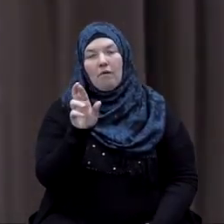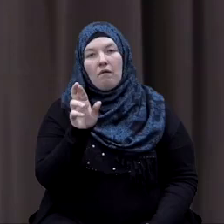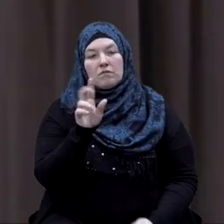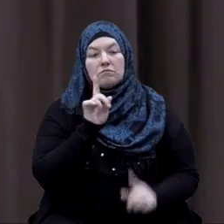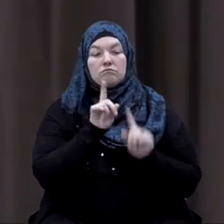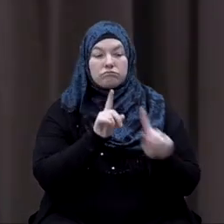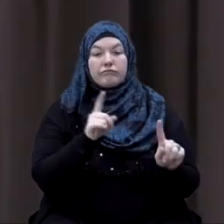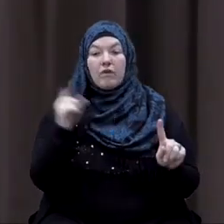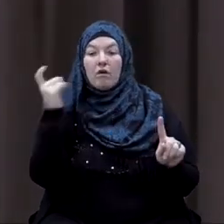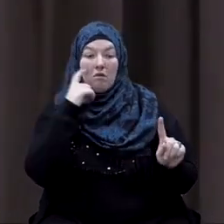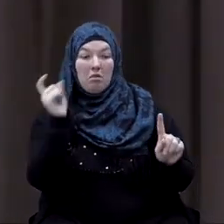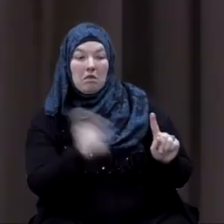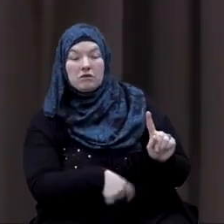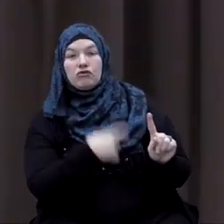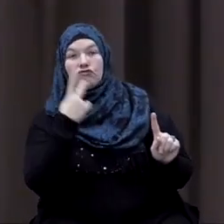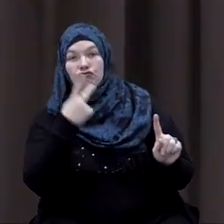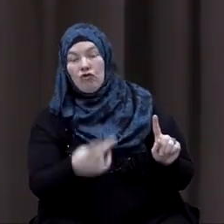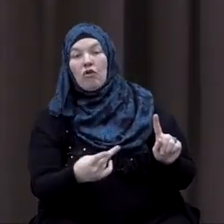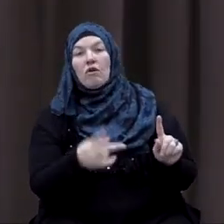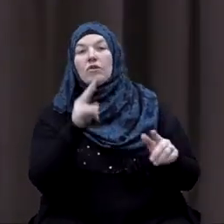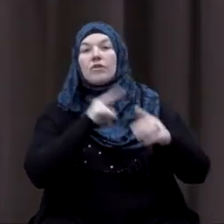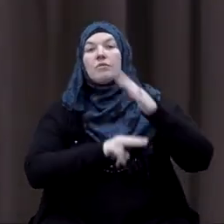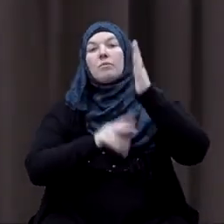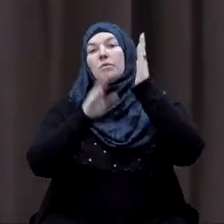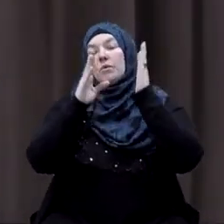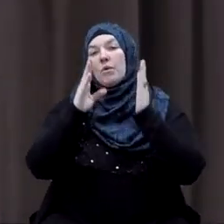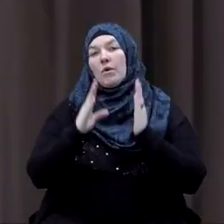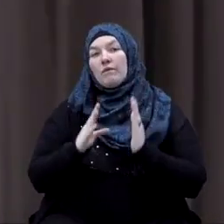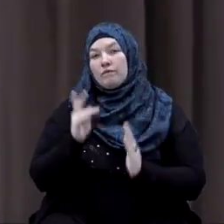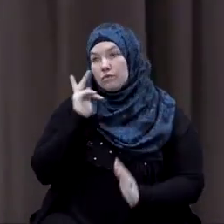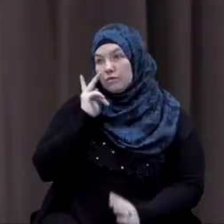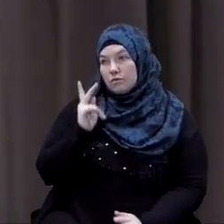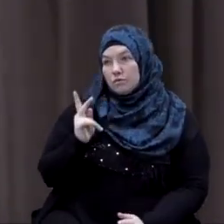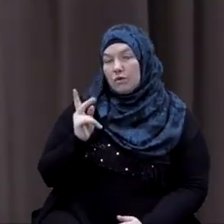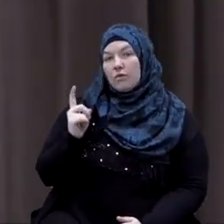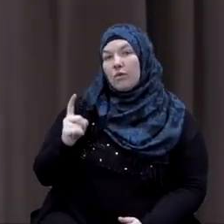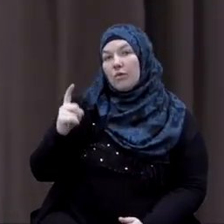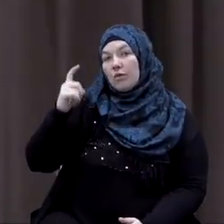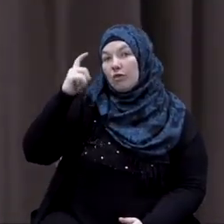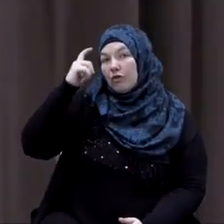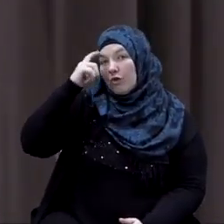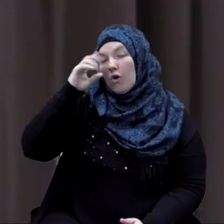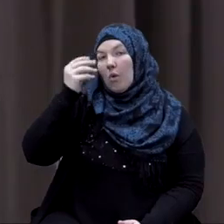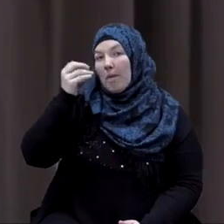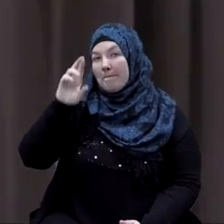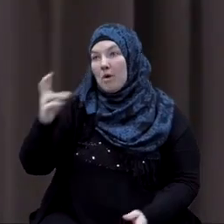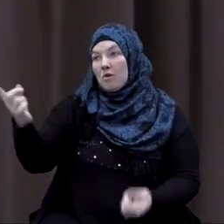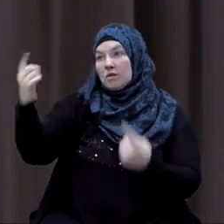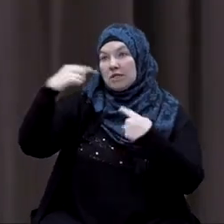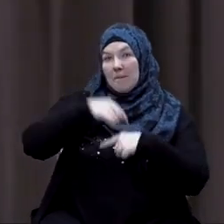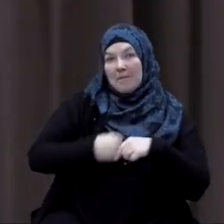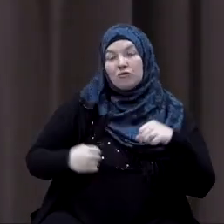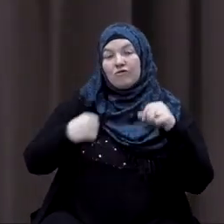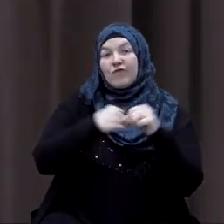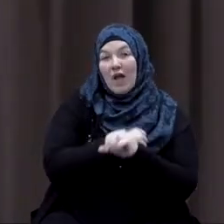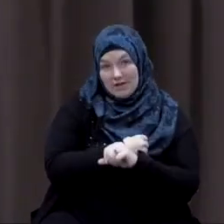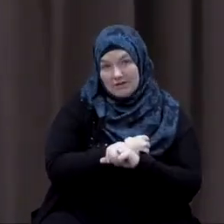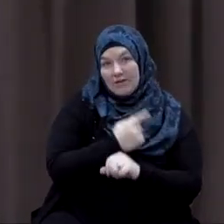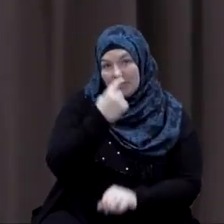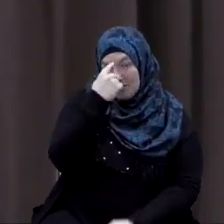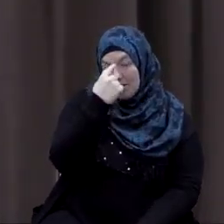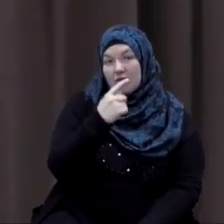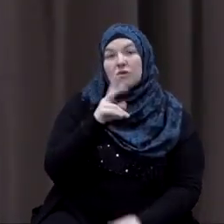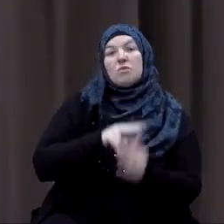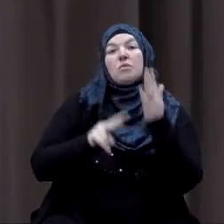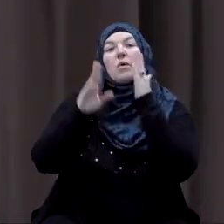of the companions. And the Prophet ﷺ thought that he is coming to fight. So